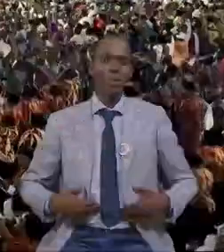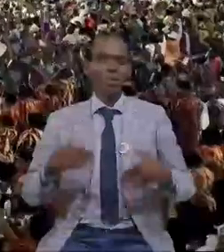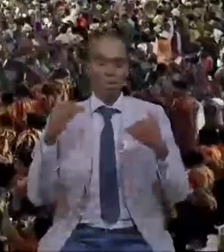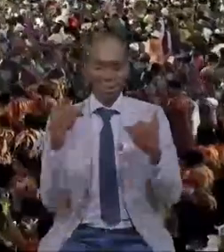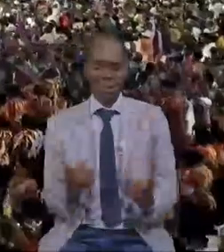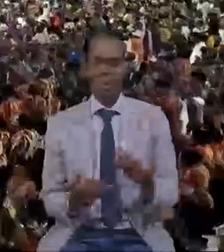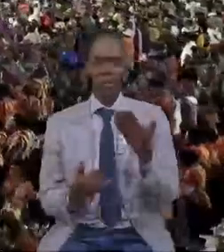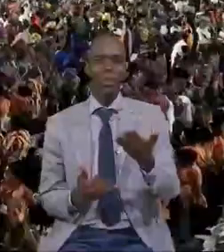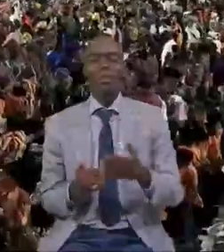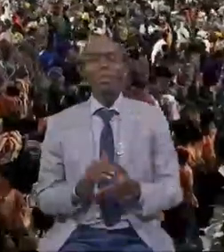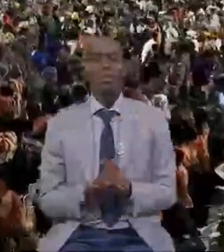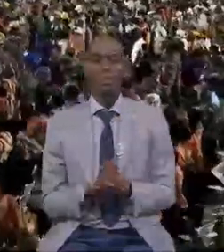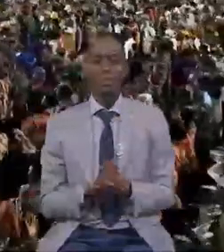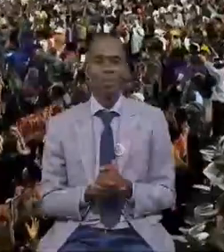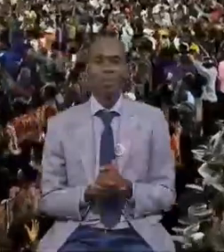corps là-bas.